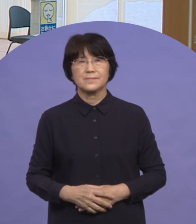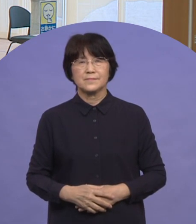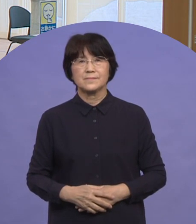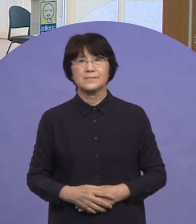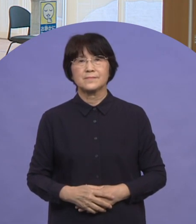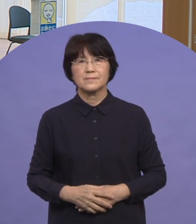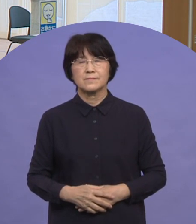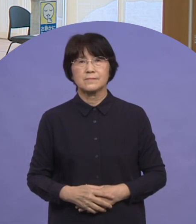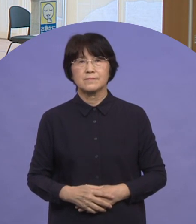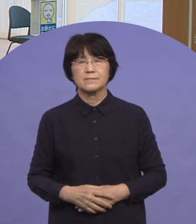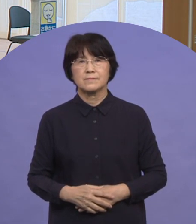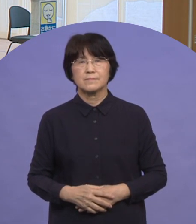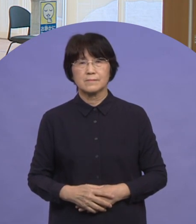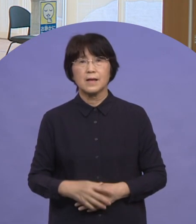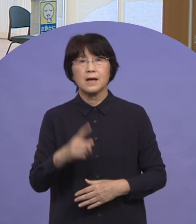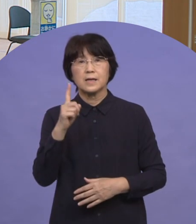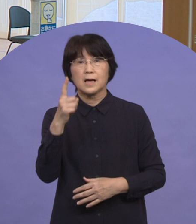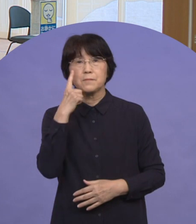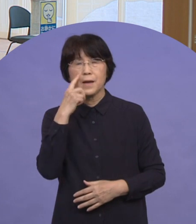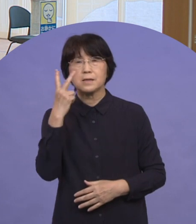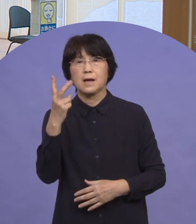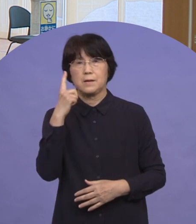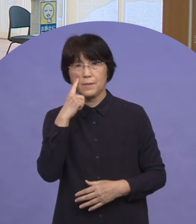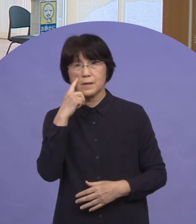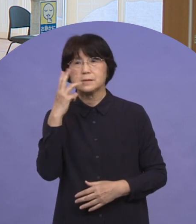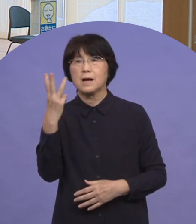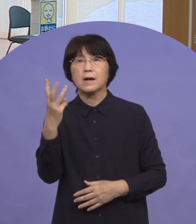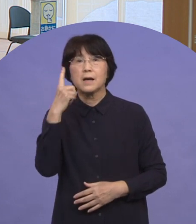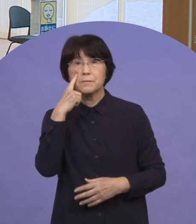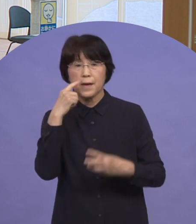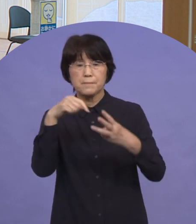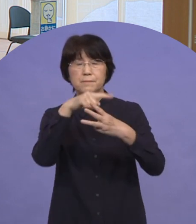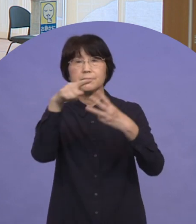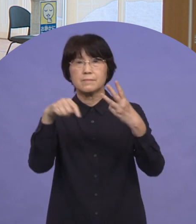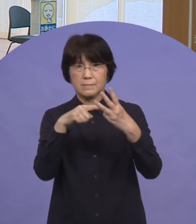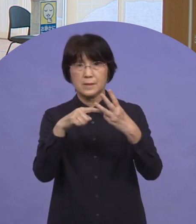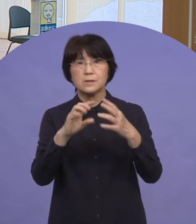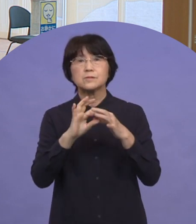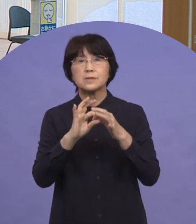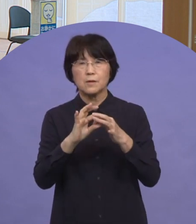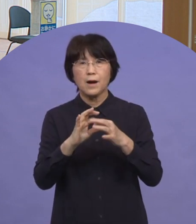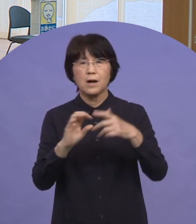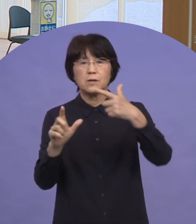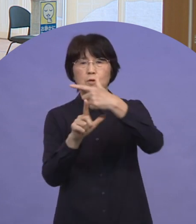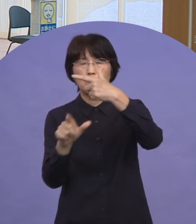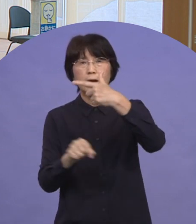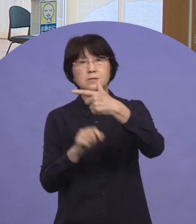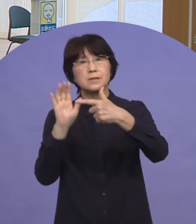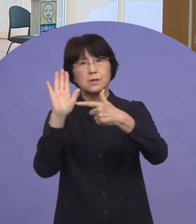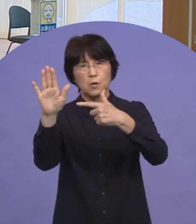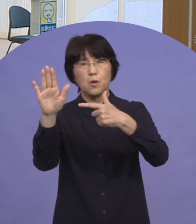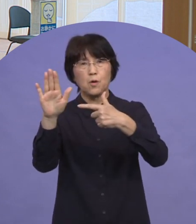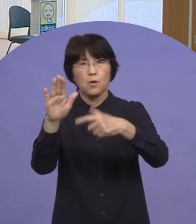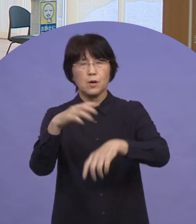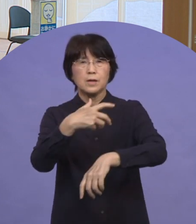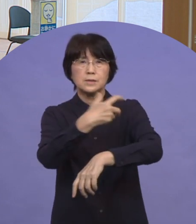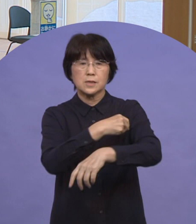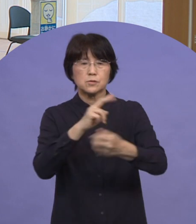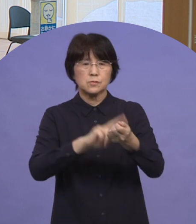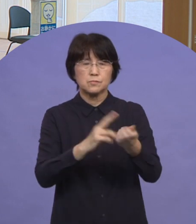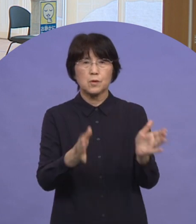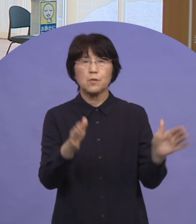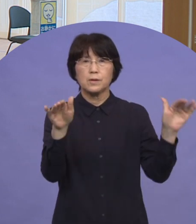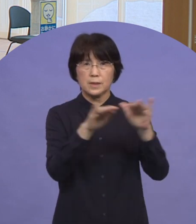なお1、2回目接種および3回目接種については6月以降、接種医療機関